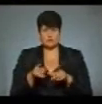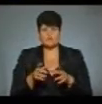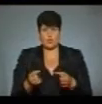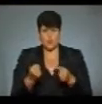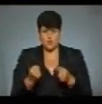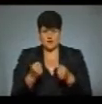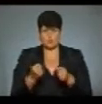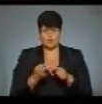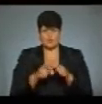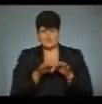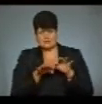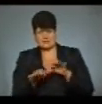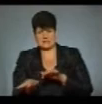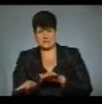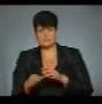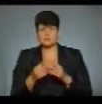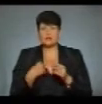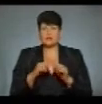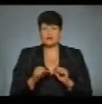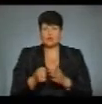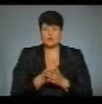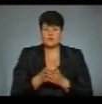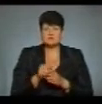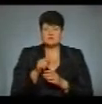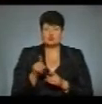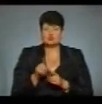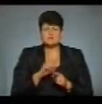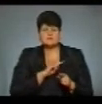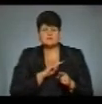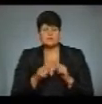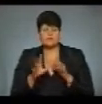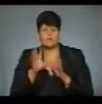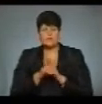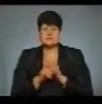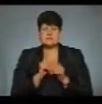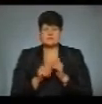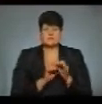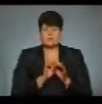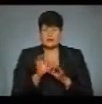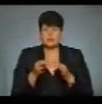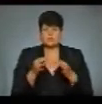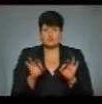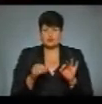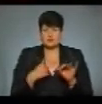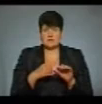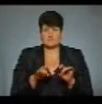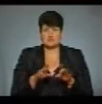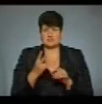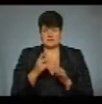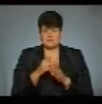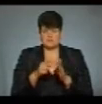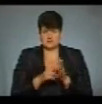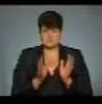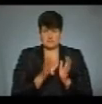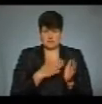цей схил. Ми зараз добиваємося того, щоб терміново внести зміни до проєкту, які дозволять нам вирішити ці два питання – зберегти